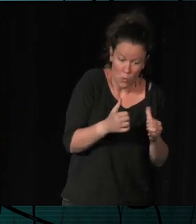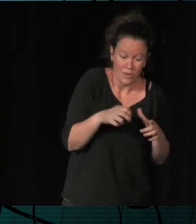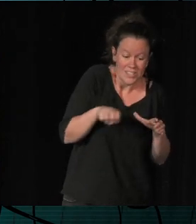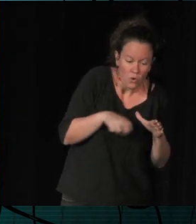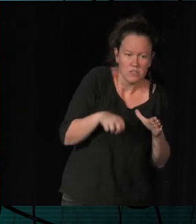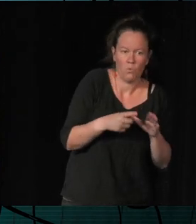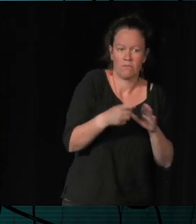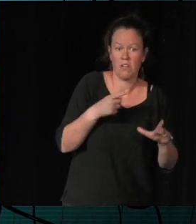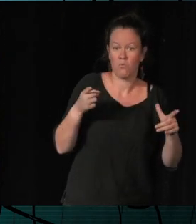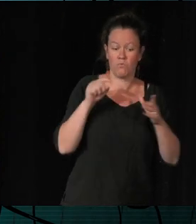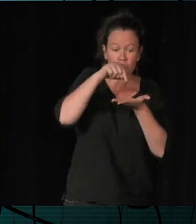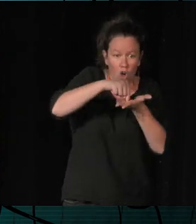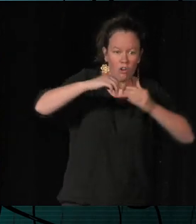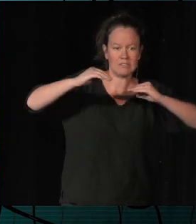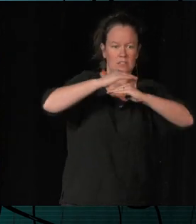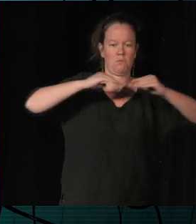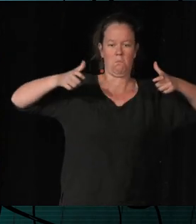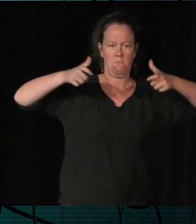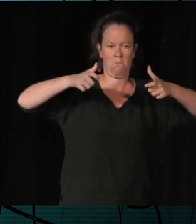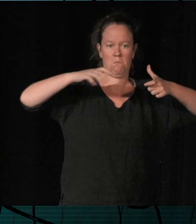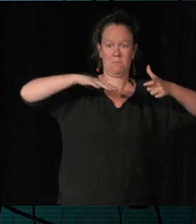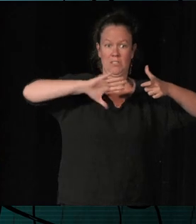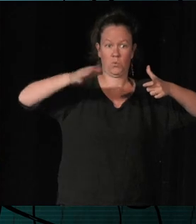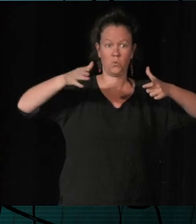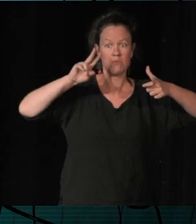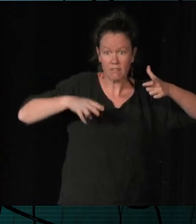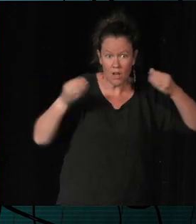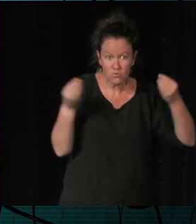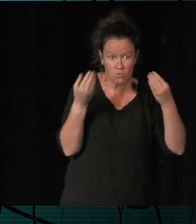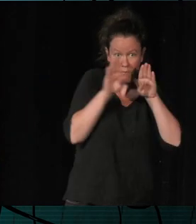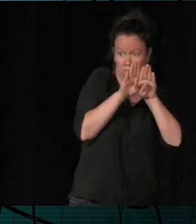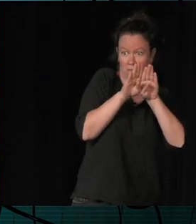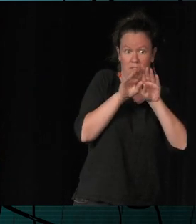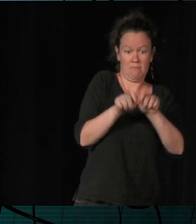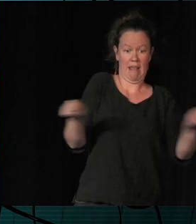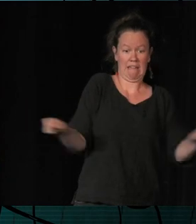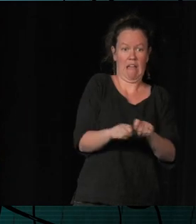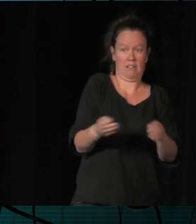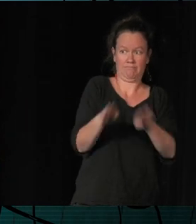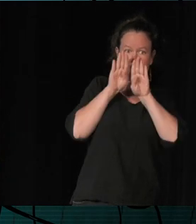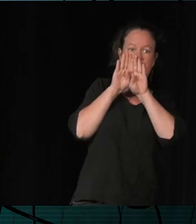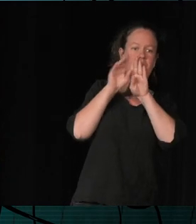spatiale, et encore plus précisément, très souvent dans un placard, parce que moi, en tout cas, j'ai passé mon temps dans un placard à y fuir le xénomorphe.